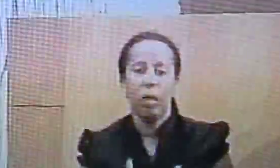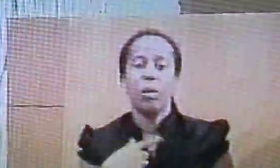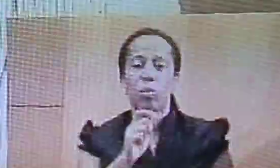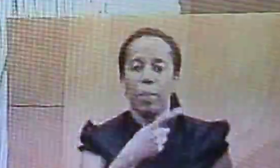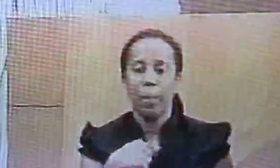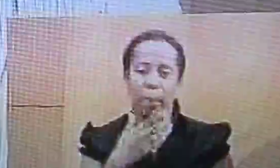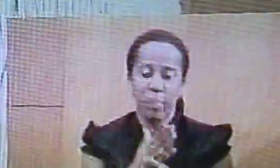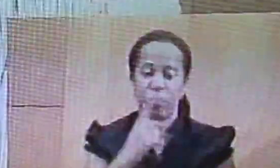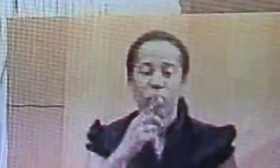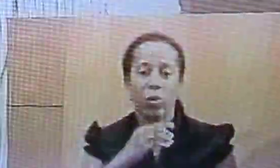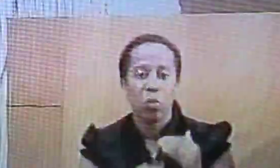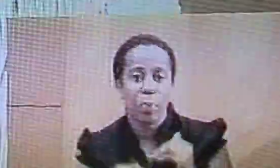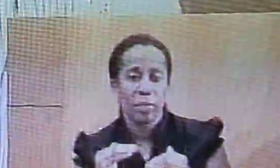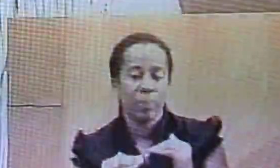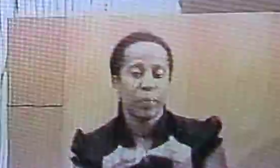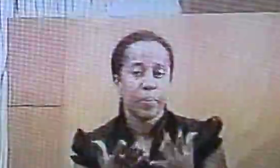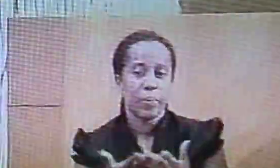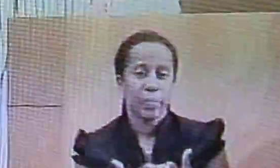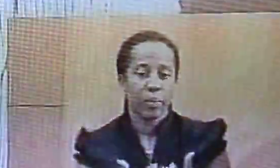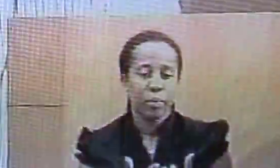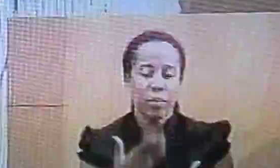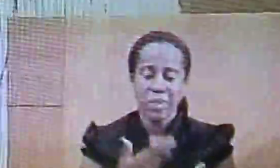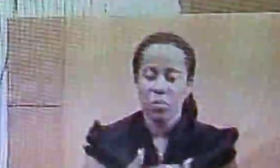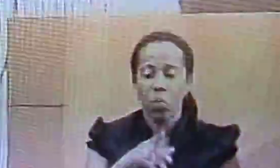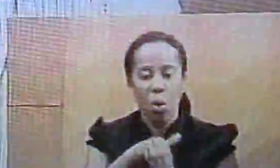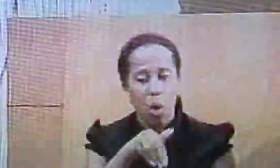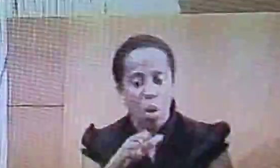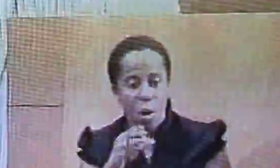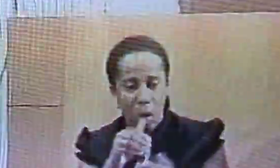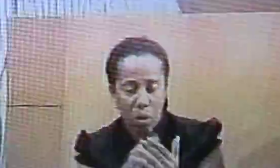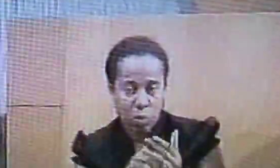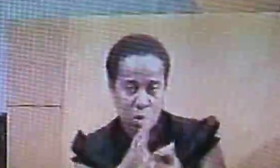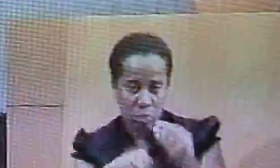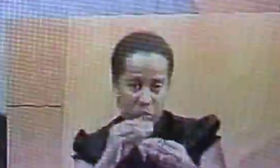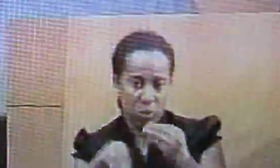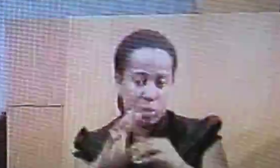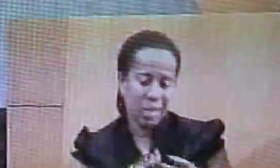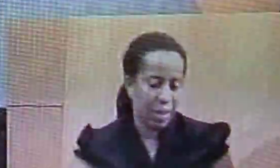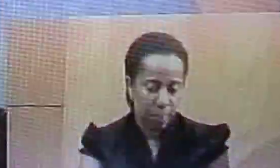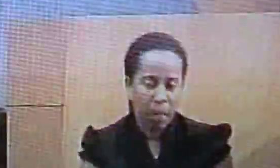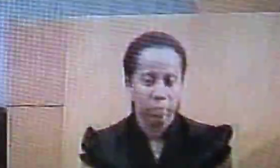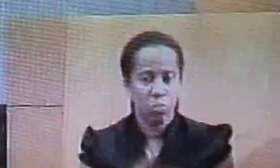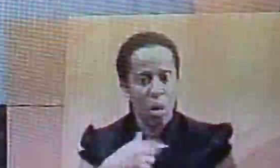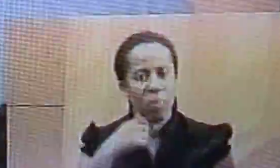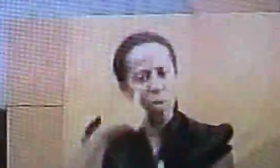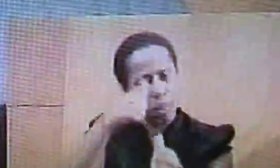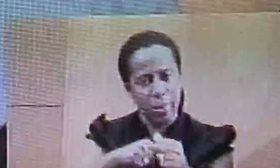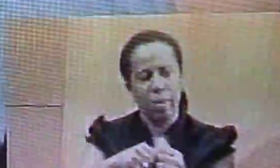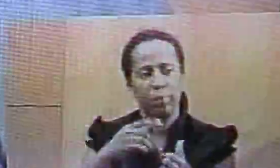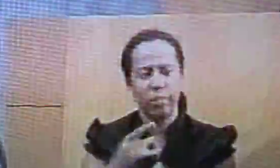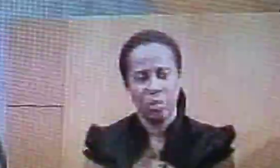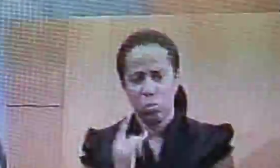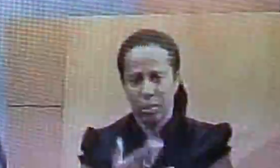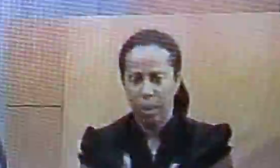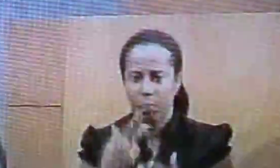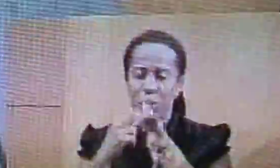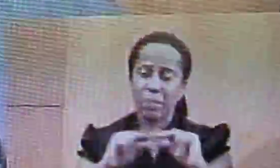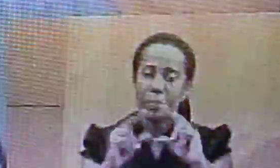pas tout à fait fini, il faut encore mettre des équipements. Donc je voulais faire ces points d'histoire